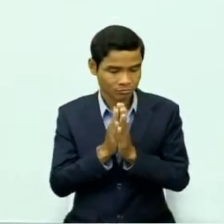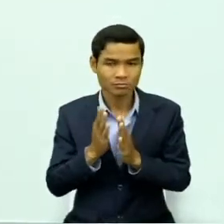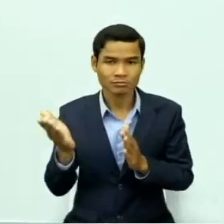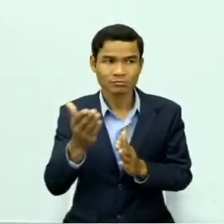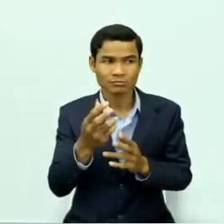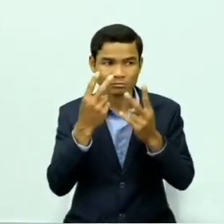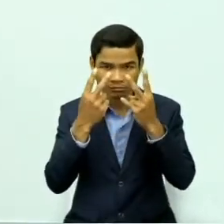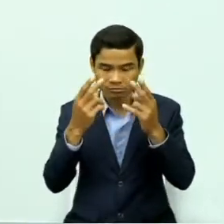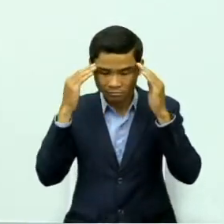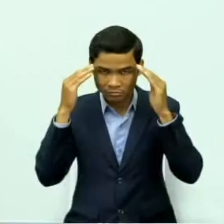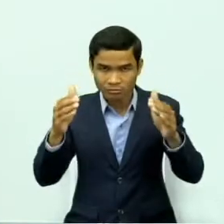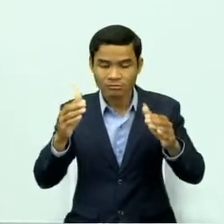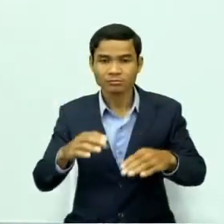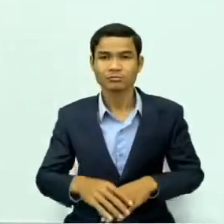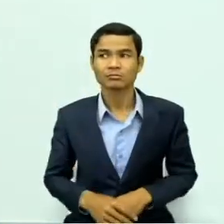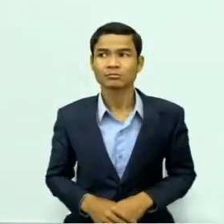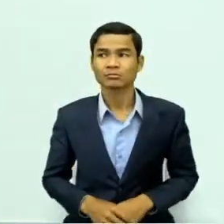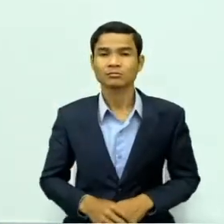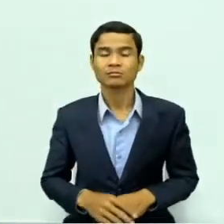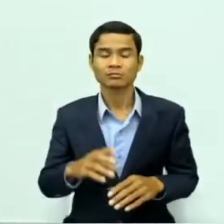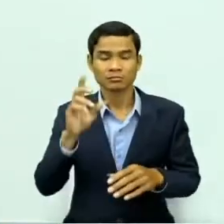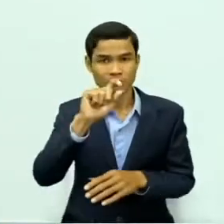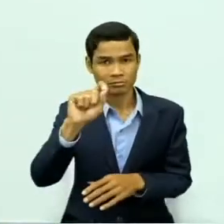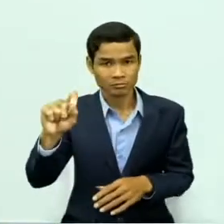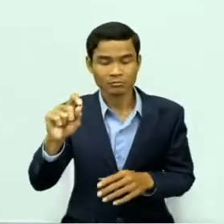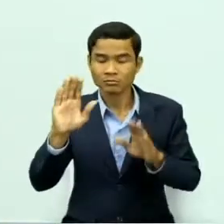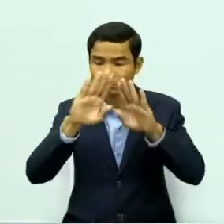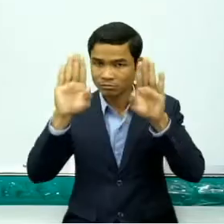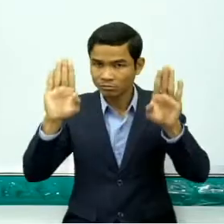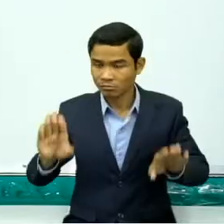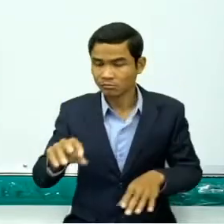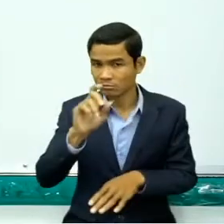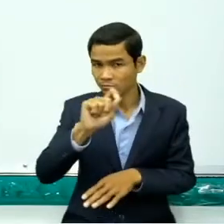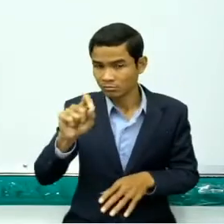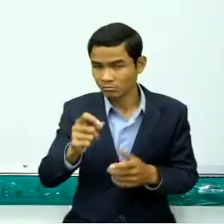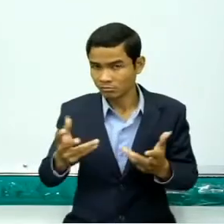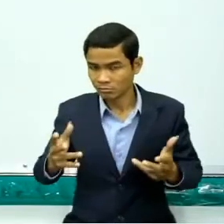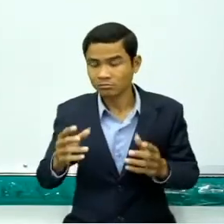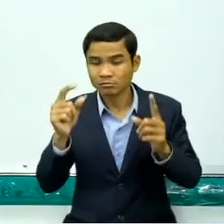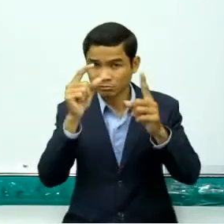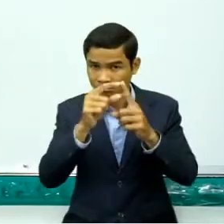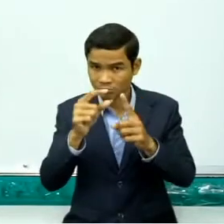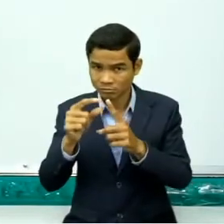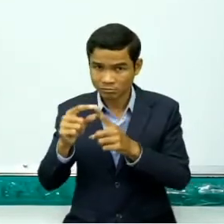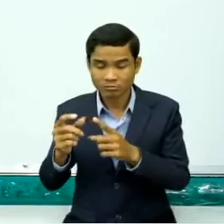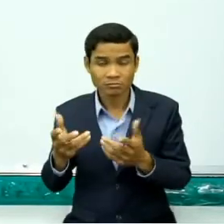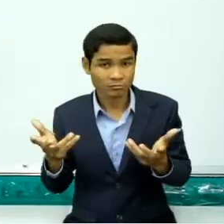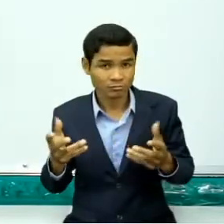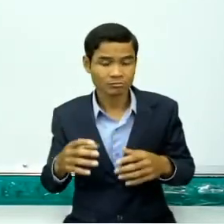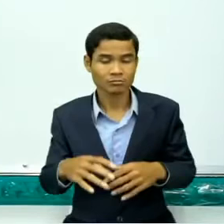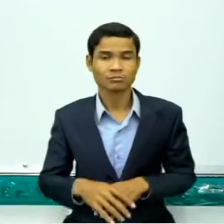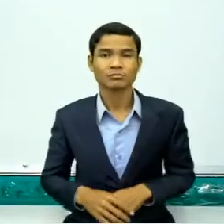trí mơ tình ọc ní. Chà ca xa xê rồi bán nạ cừu. Xa xê đôi mệt đạch là ná.